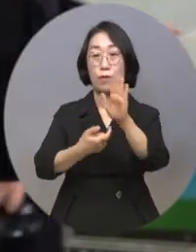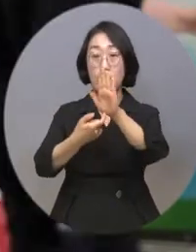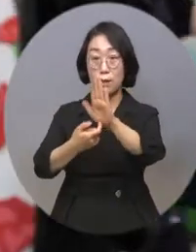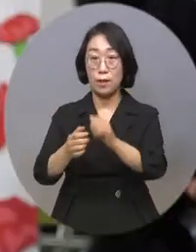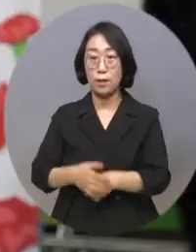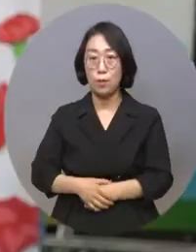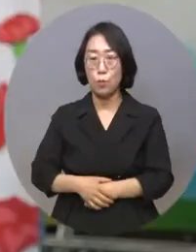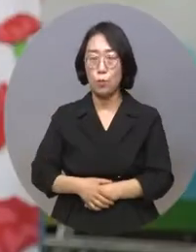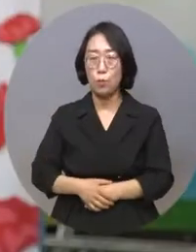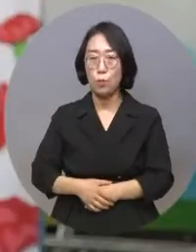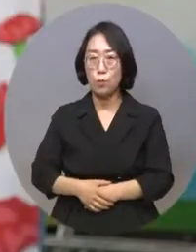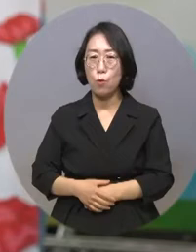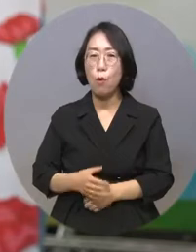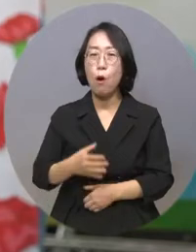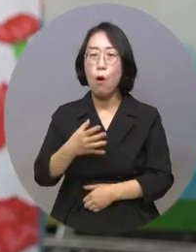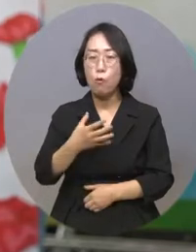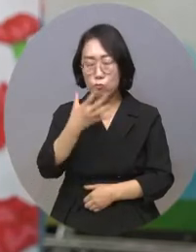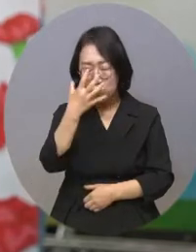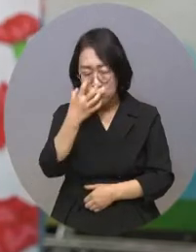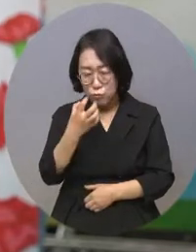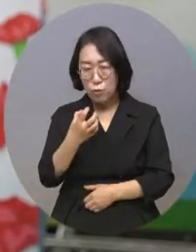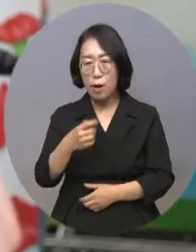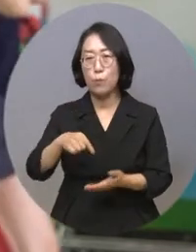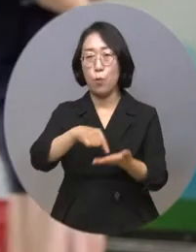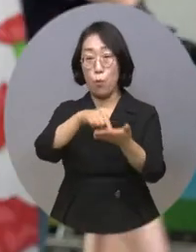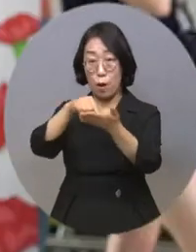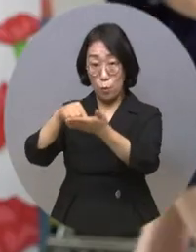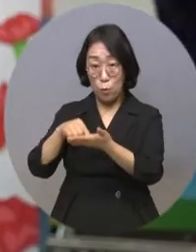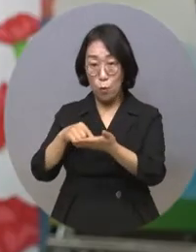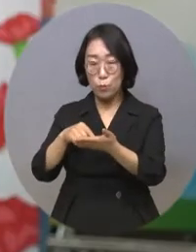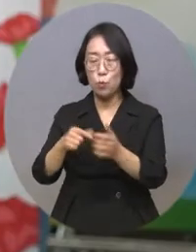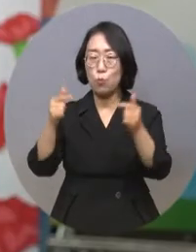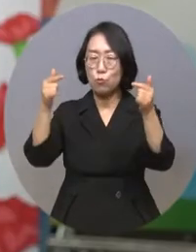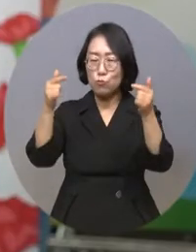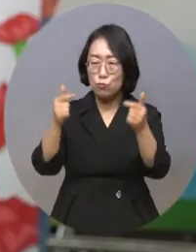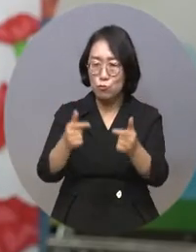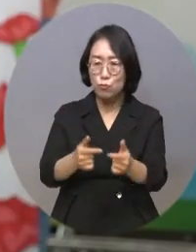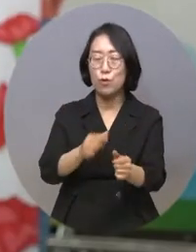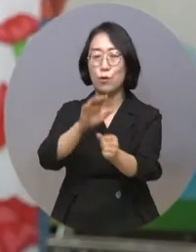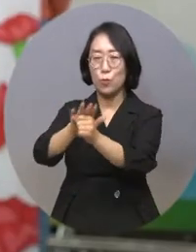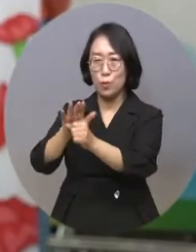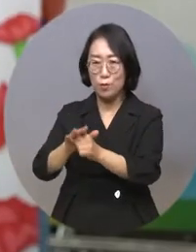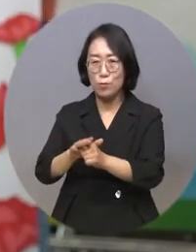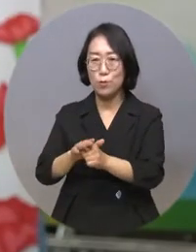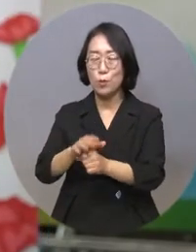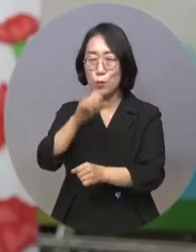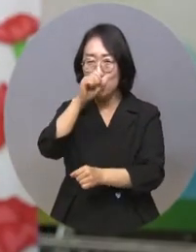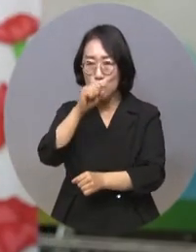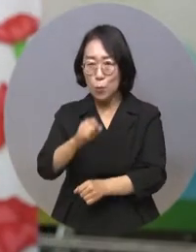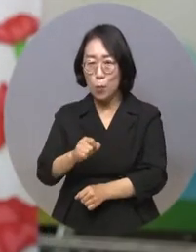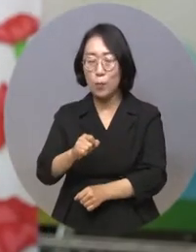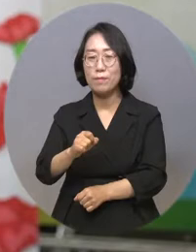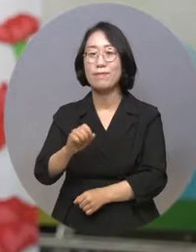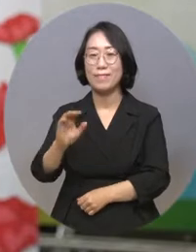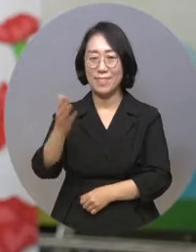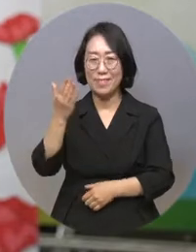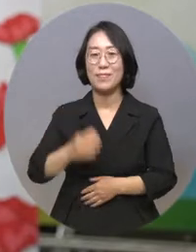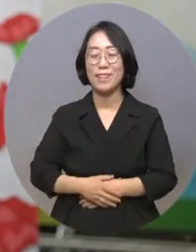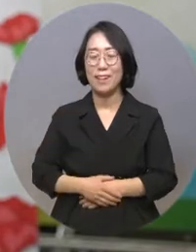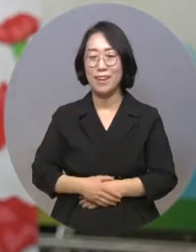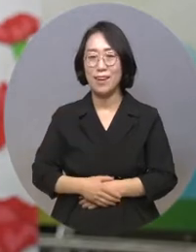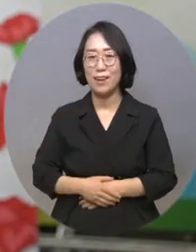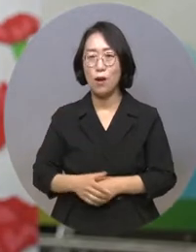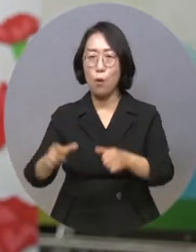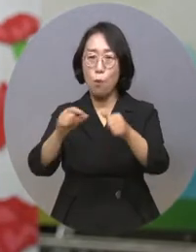황혼기에 찾아오는 어르신들의 우울감과 고독감이 조금이나마 해소되는 뜻깊은 시간이었습니다. 5월 가정의 달을 맞아